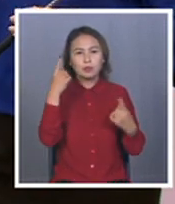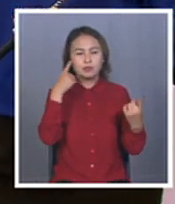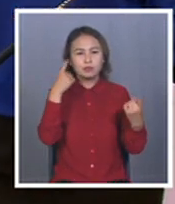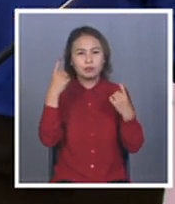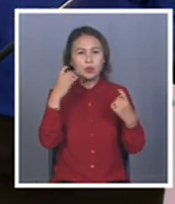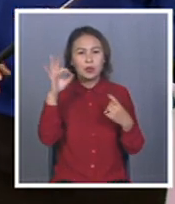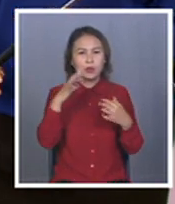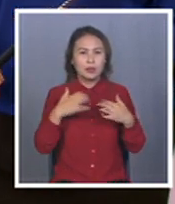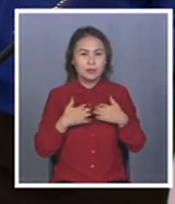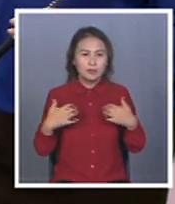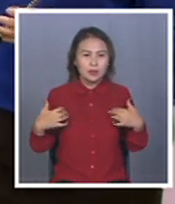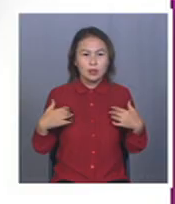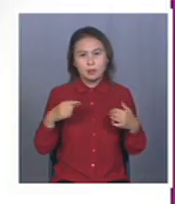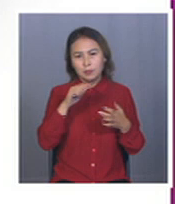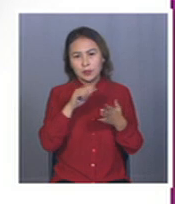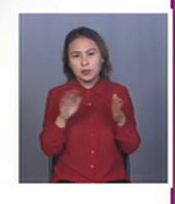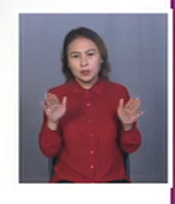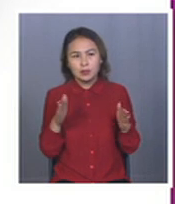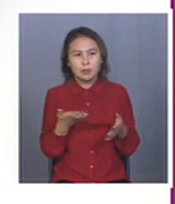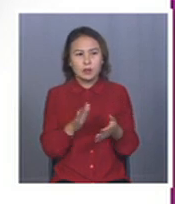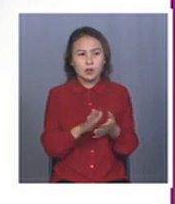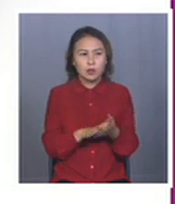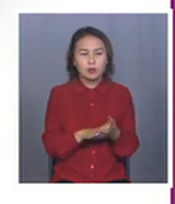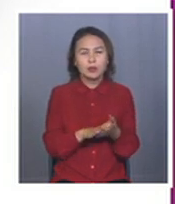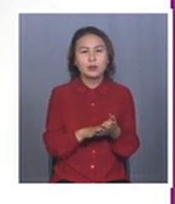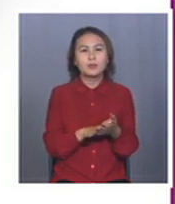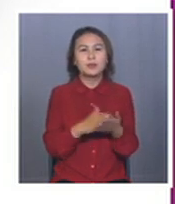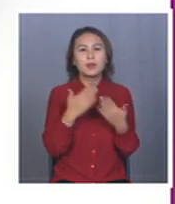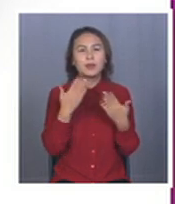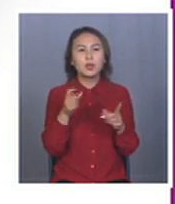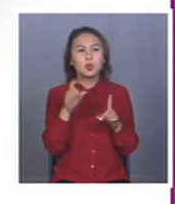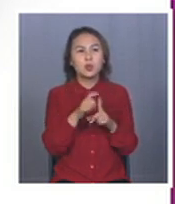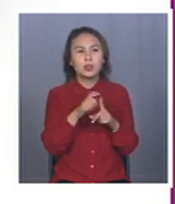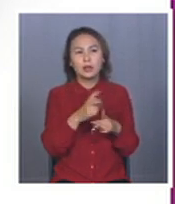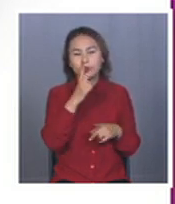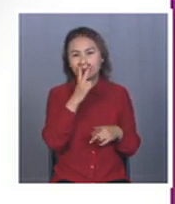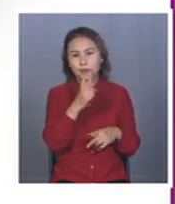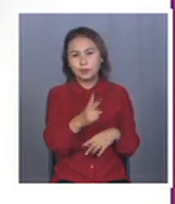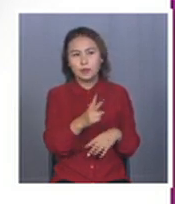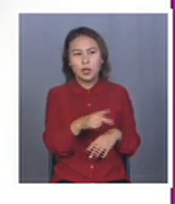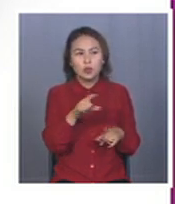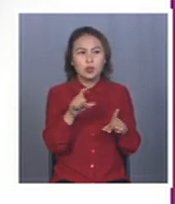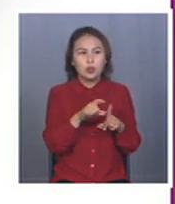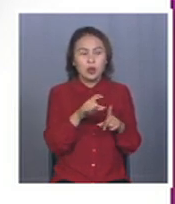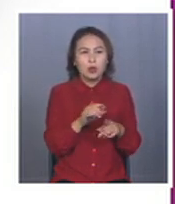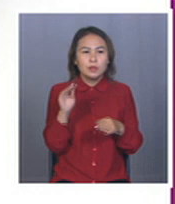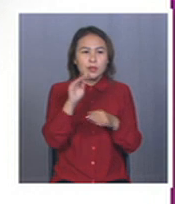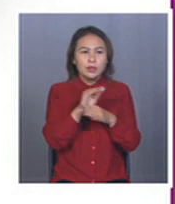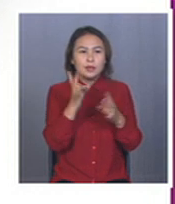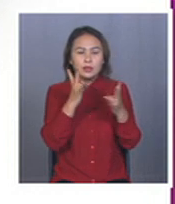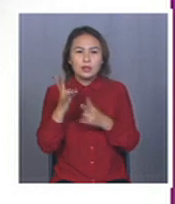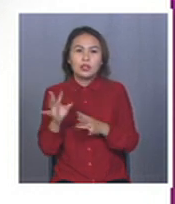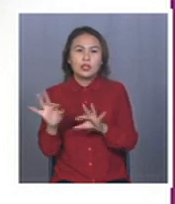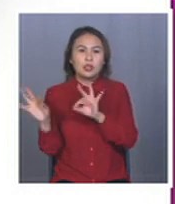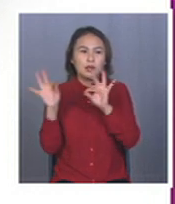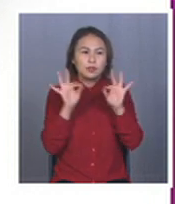жануарлармен, құстармен таныстық. Оқушылар, енді мына сөздерге қараймыз. Осы сөздерге қосымшалардың